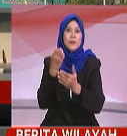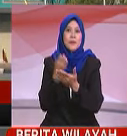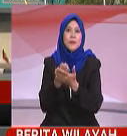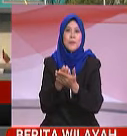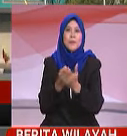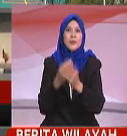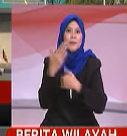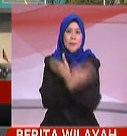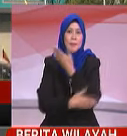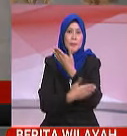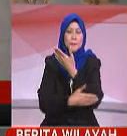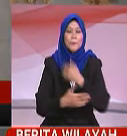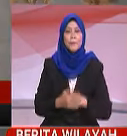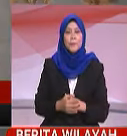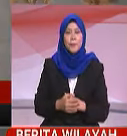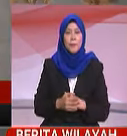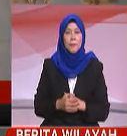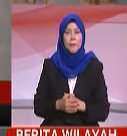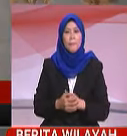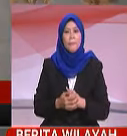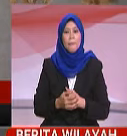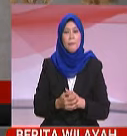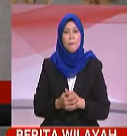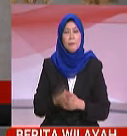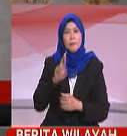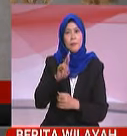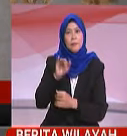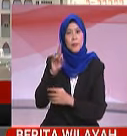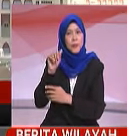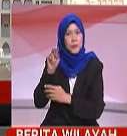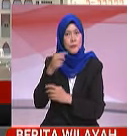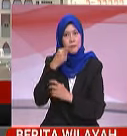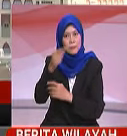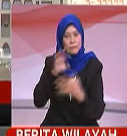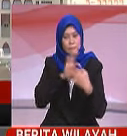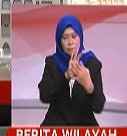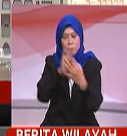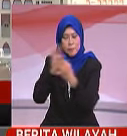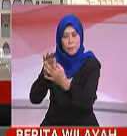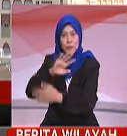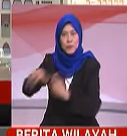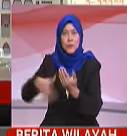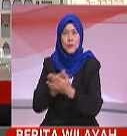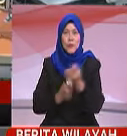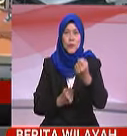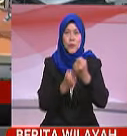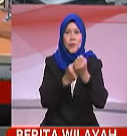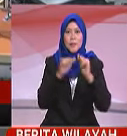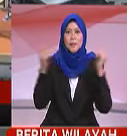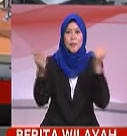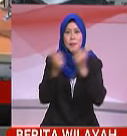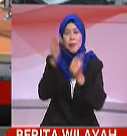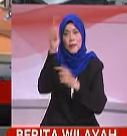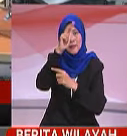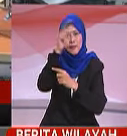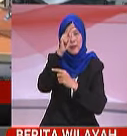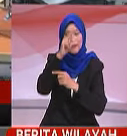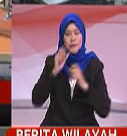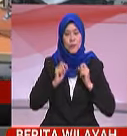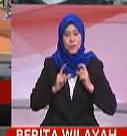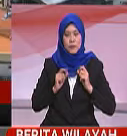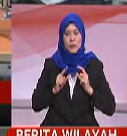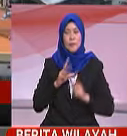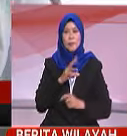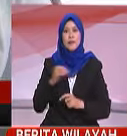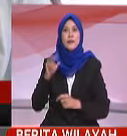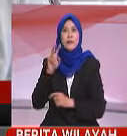pengerusi jpbi di Labuan Ridwan Muhammad Ismail berkata kerjasama dan sokongan antara agency kerajaan swasta